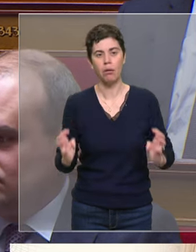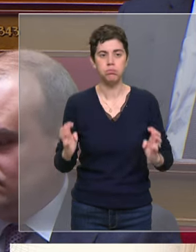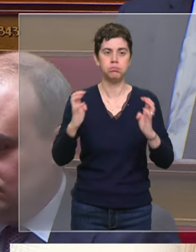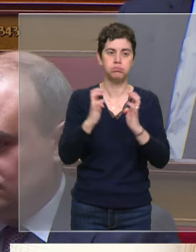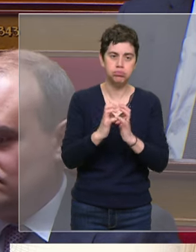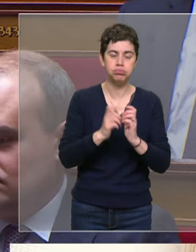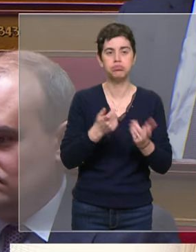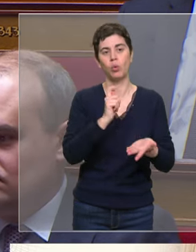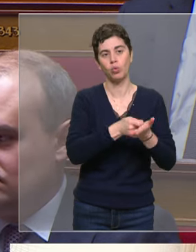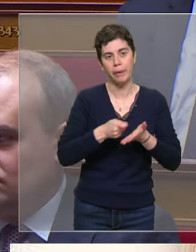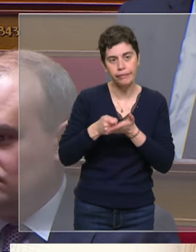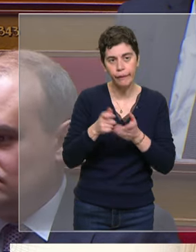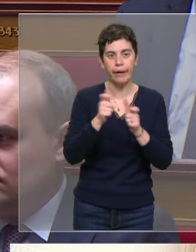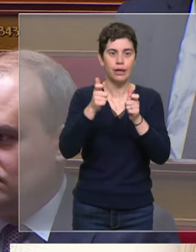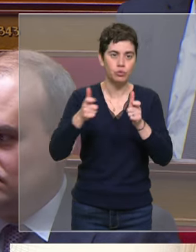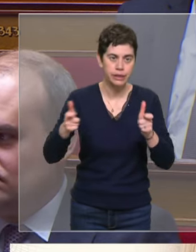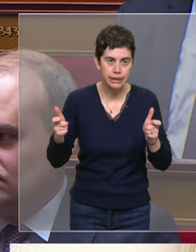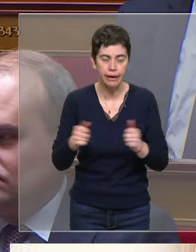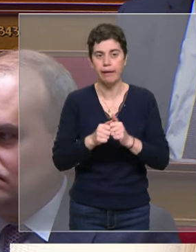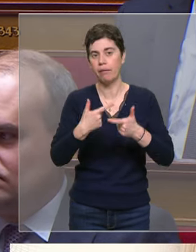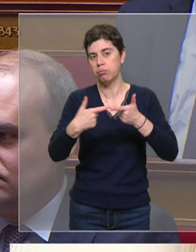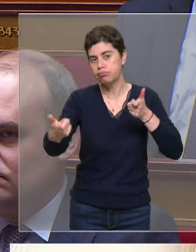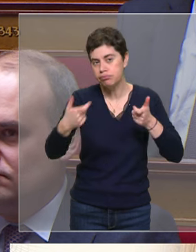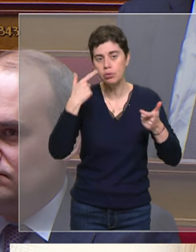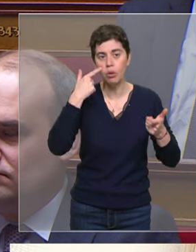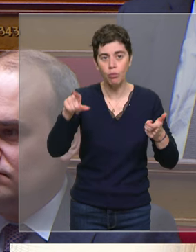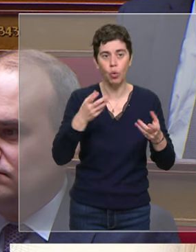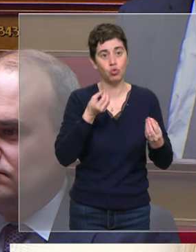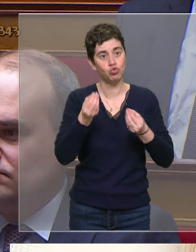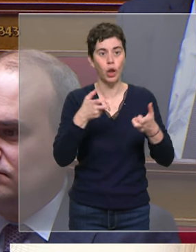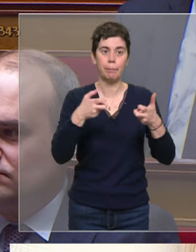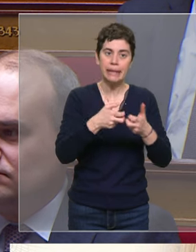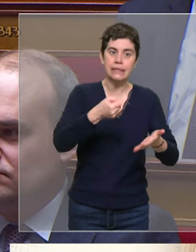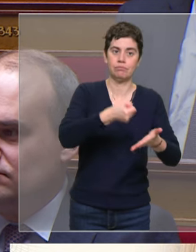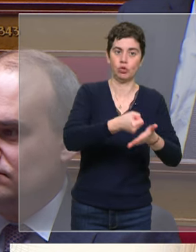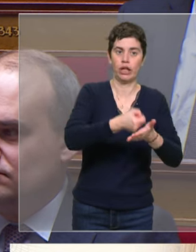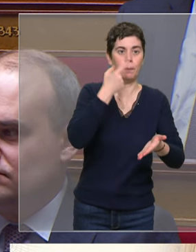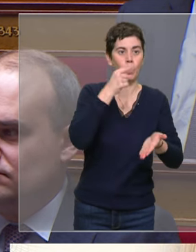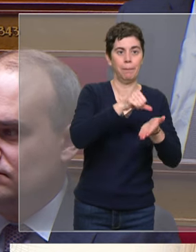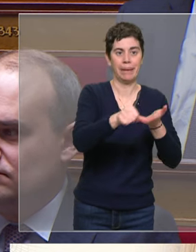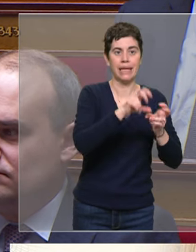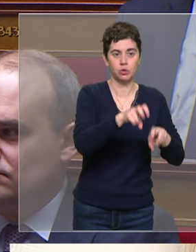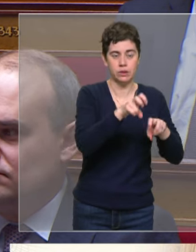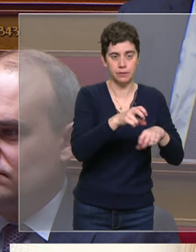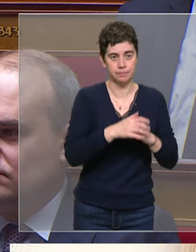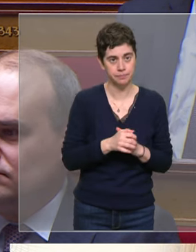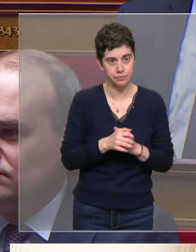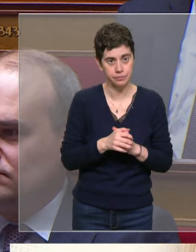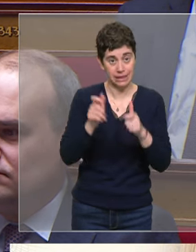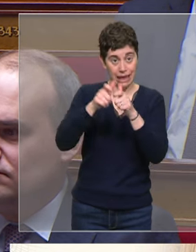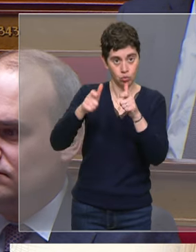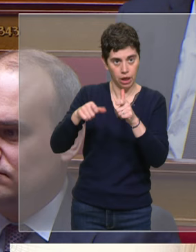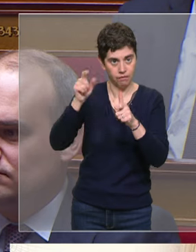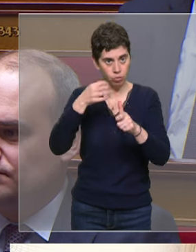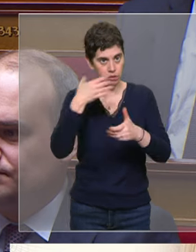distributeurs, industriels et associations diverses afin d'établir un prix plancher. Mais est-ce vraiment aux industriels de dire combien nos agriculteurs doivent